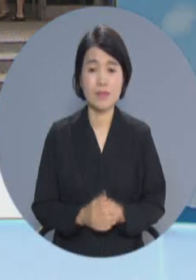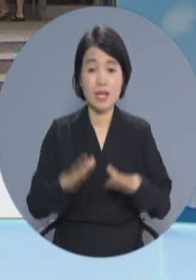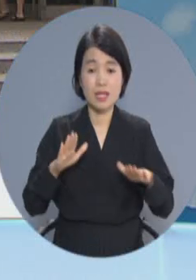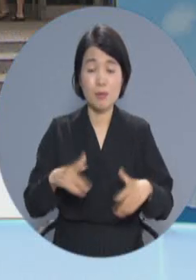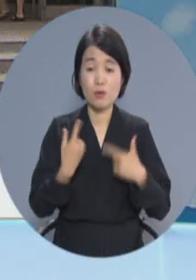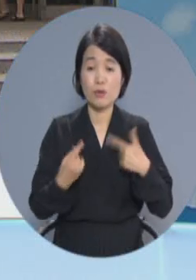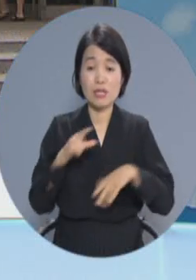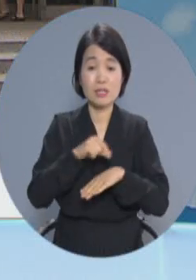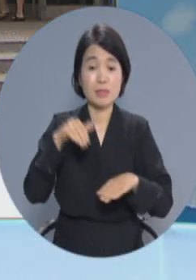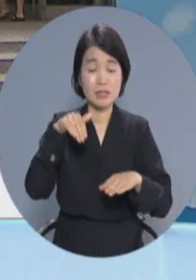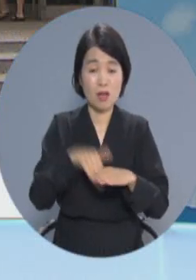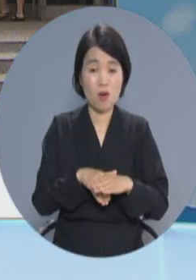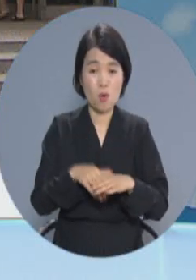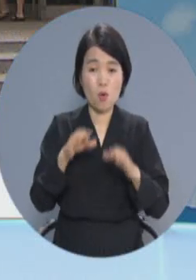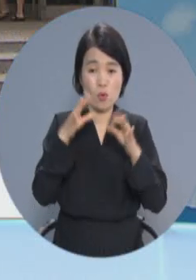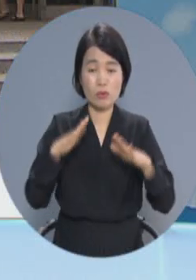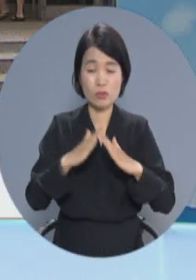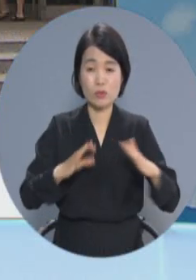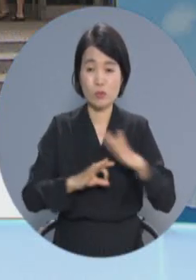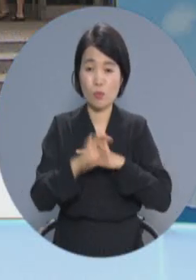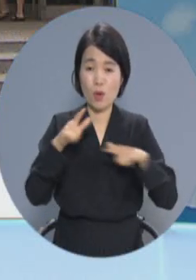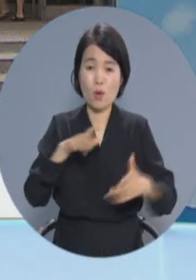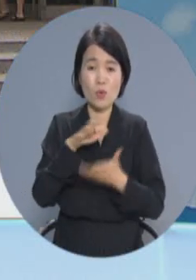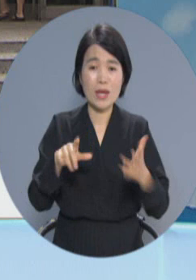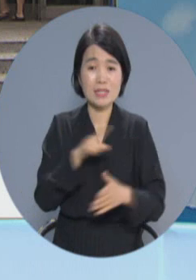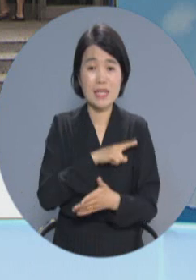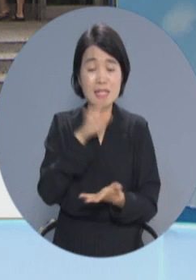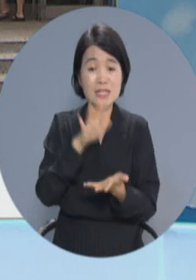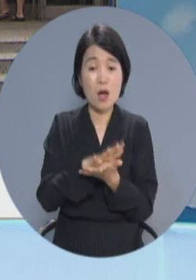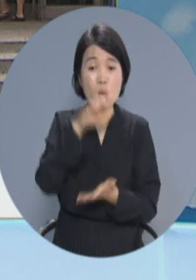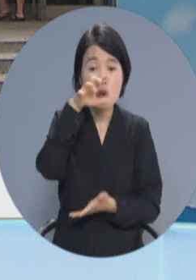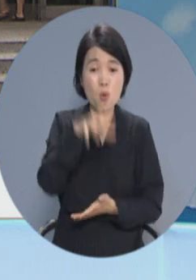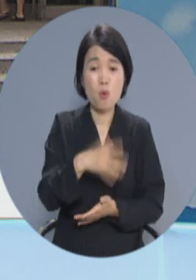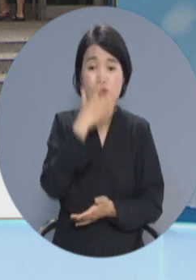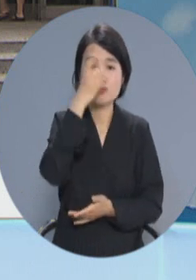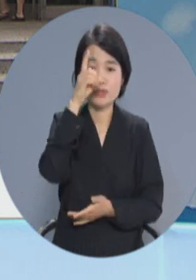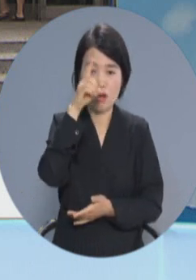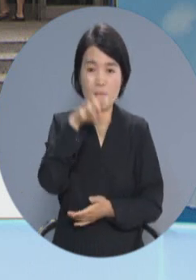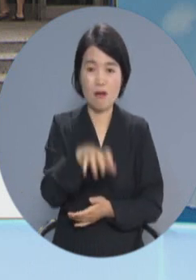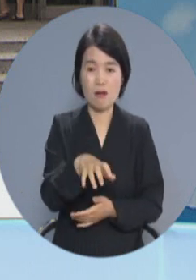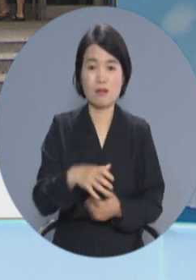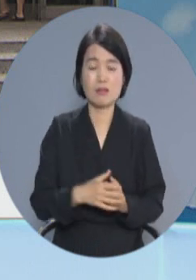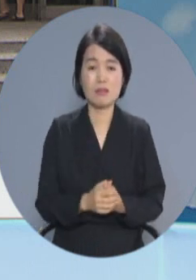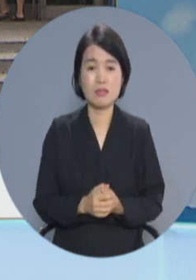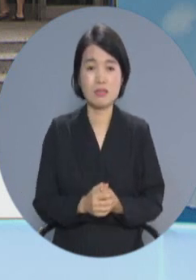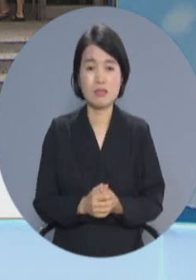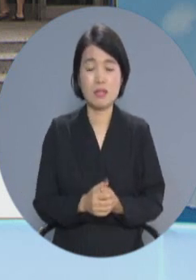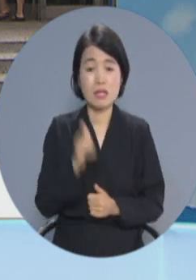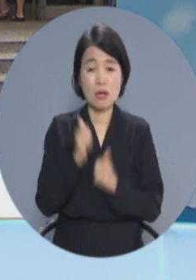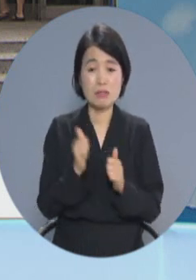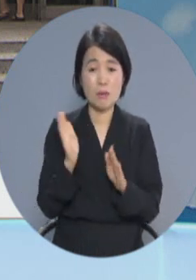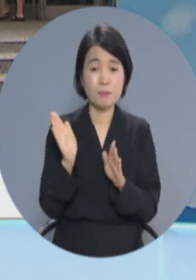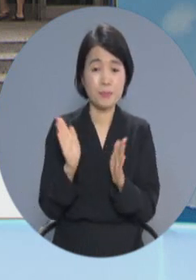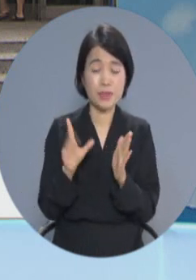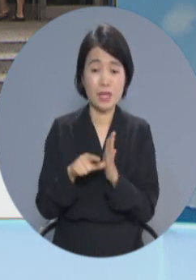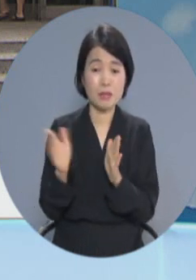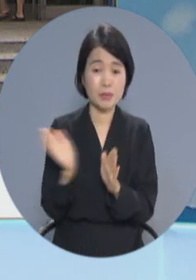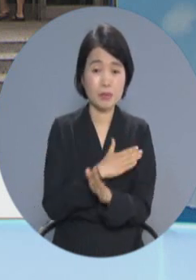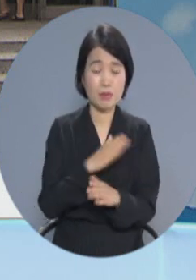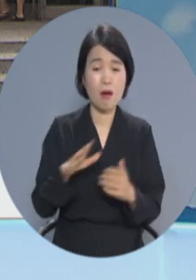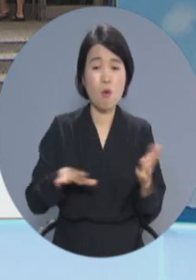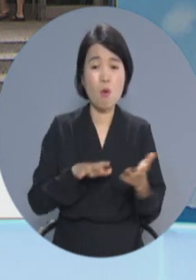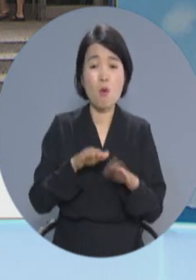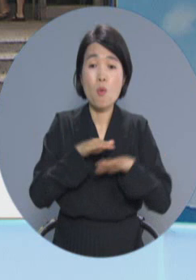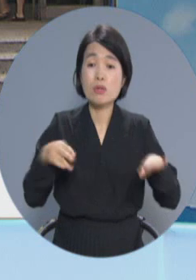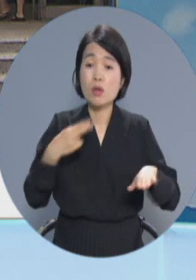이번 6.1 지방선거 내내 전남 동부 지역에서 논란이 가장 뜨거웠던 곳 바로 순천이었죠. 경선 시점부터 불공정 논란이